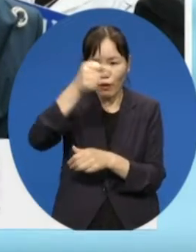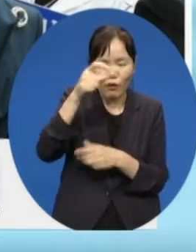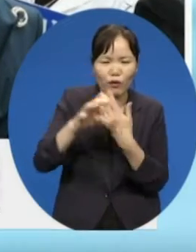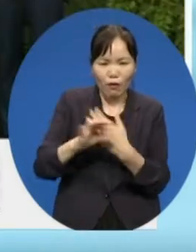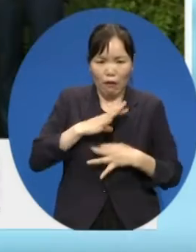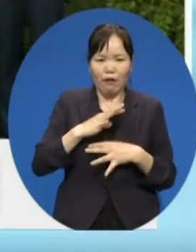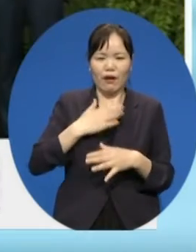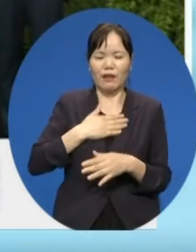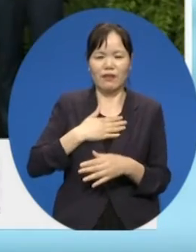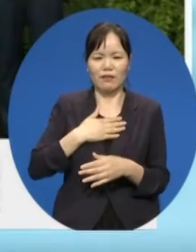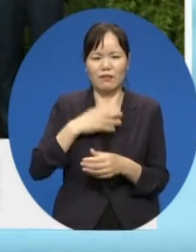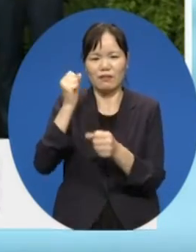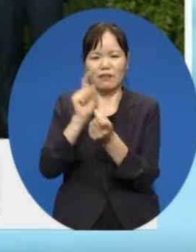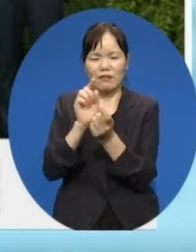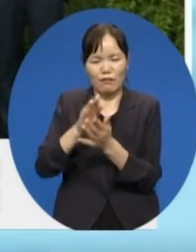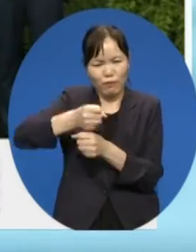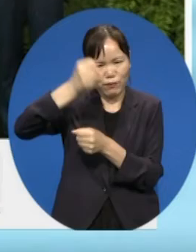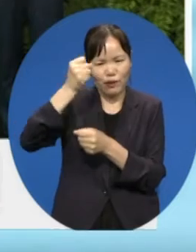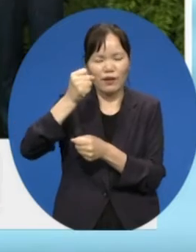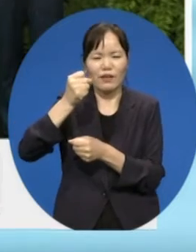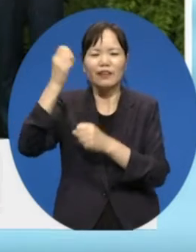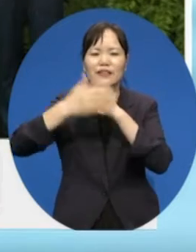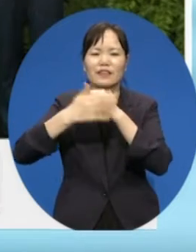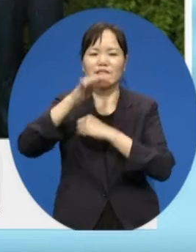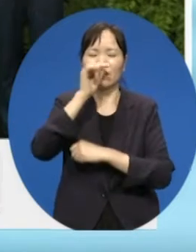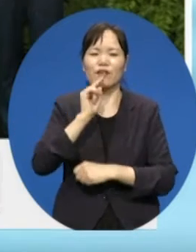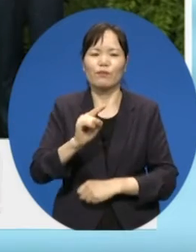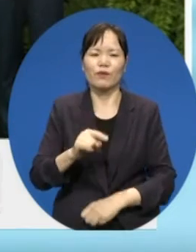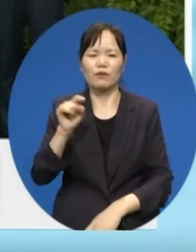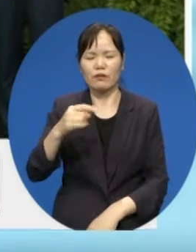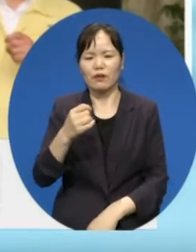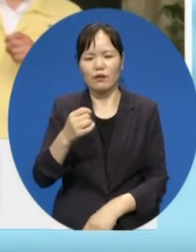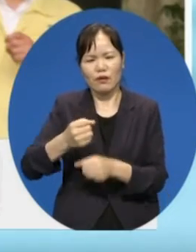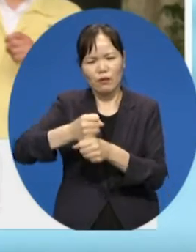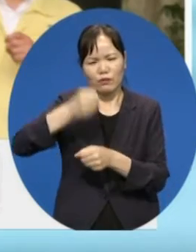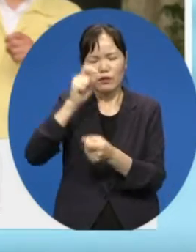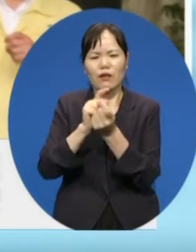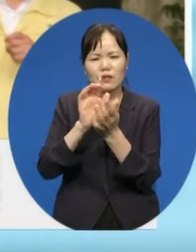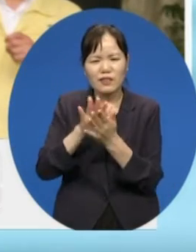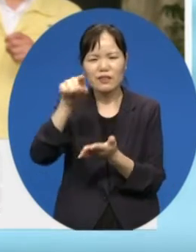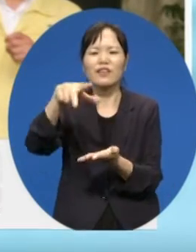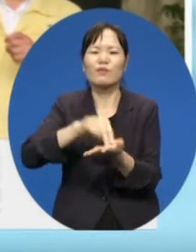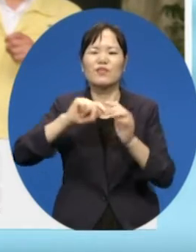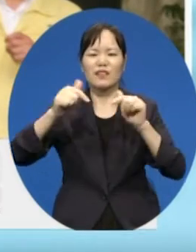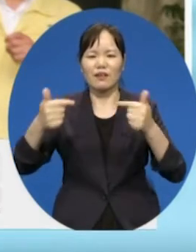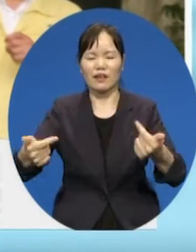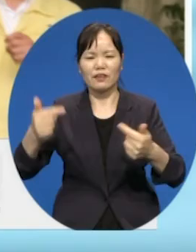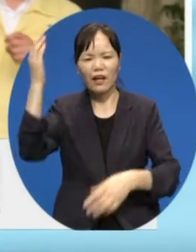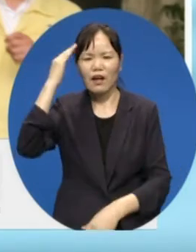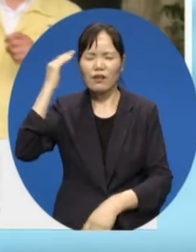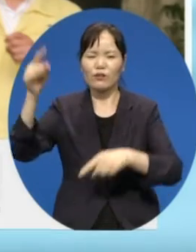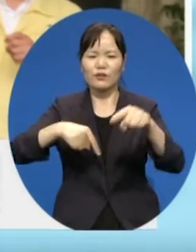화들짝 놀라가지고 내가 직접 쓰겠다고 그런 모습들이 나왔다고 하는데, 네. 이게 지금 우산을 직접 쓰고 말고 그게 문제가 아니라,